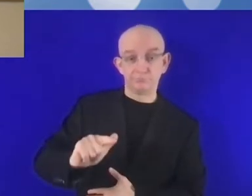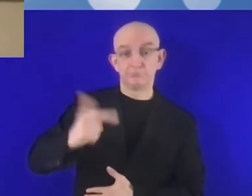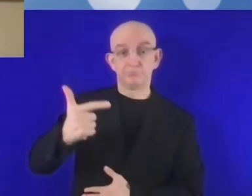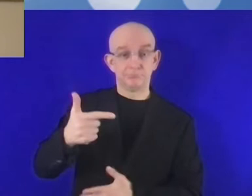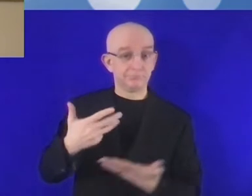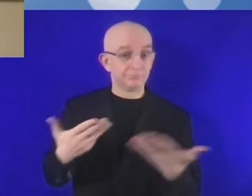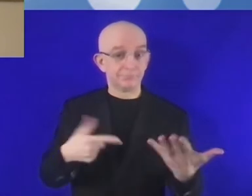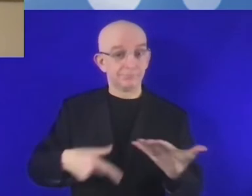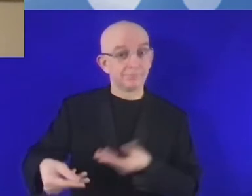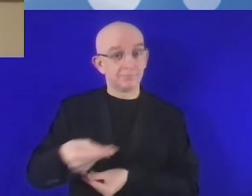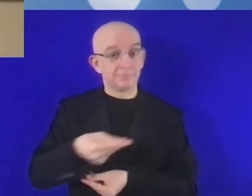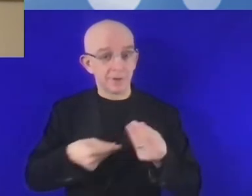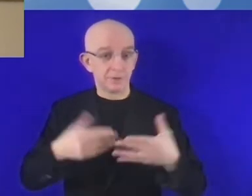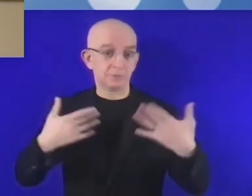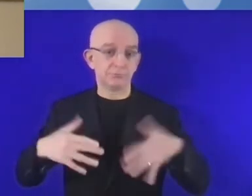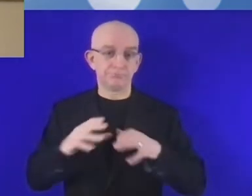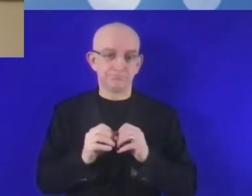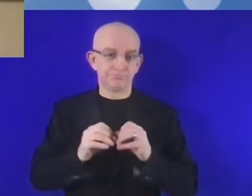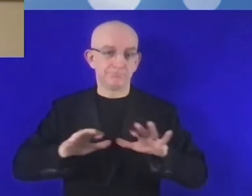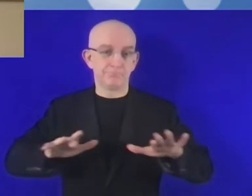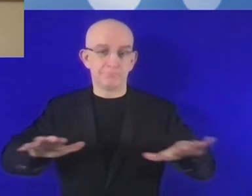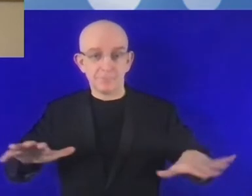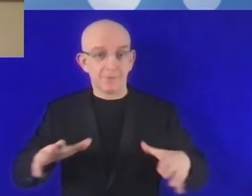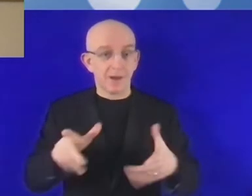نقوم بفعاليات واسعة،